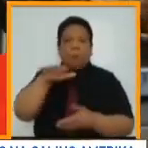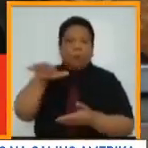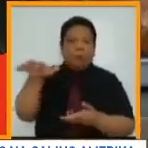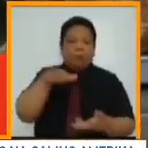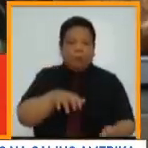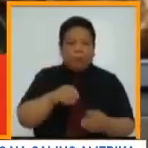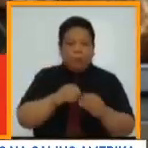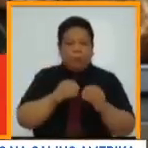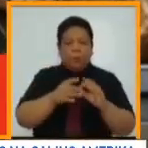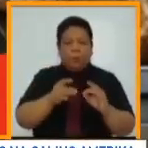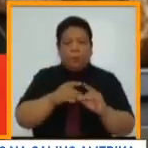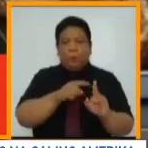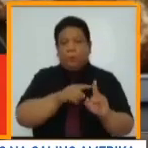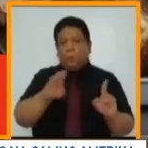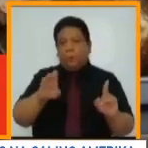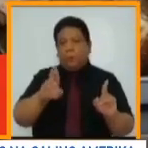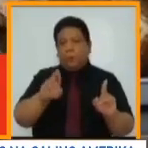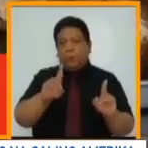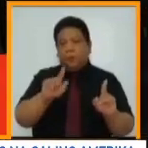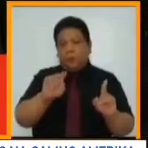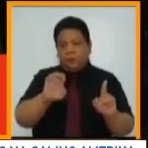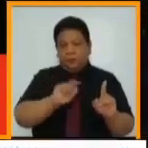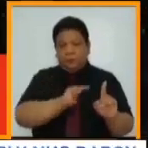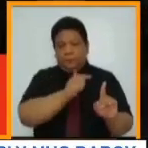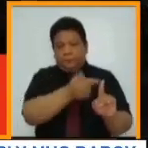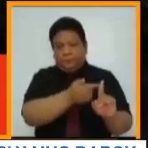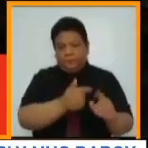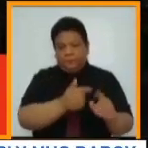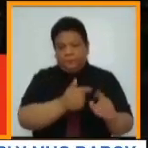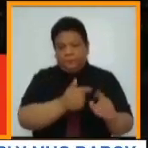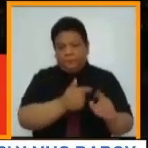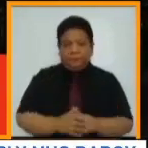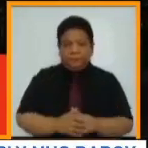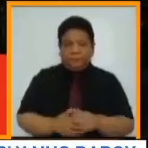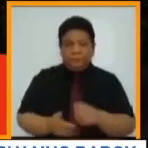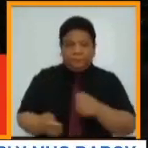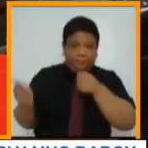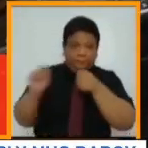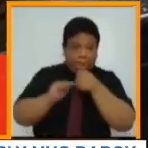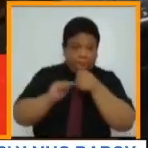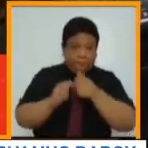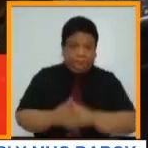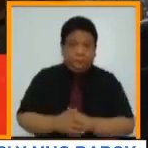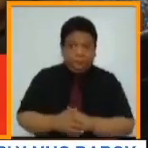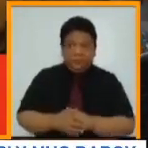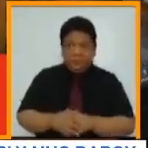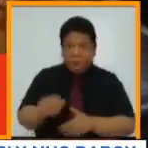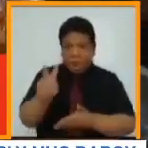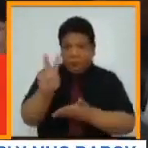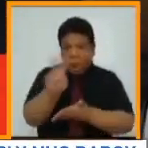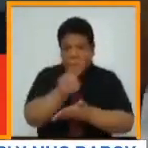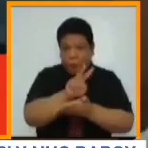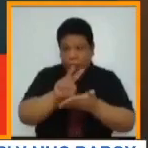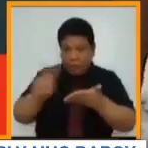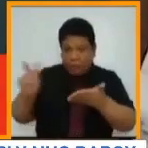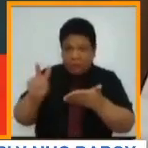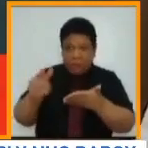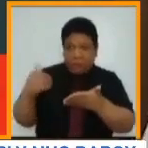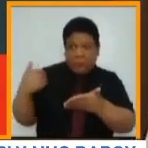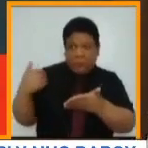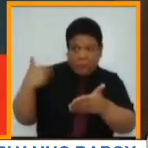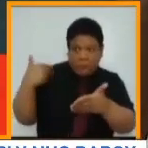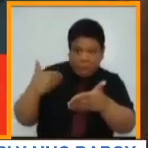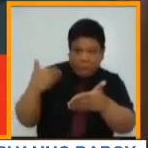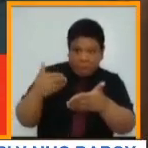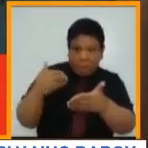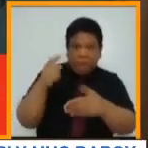Mahigit dalawang linggo bago magsalo-salo ang pamilya para sa Noche Buena, naghahanda na mag-asawang Rowen at Leopold.